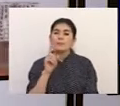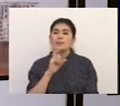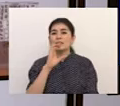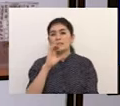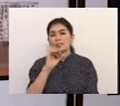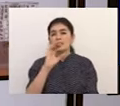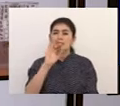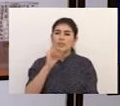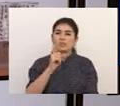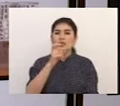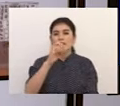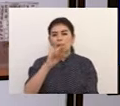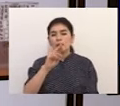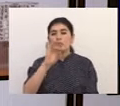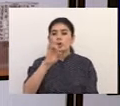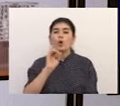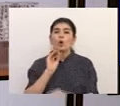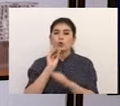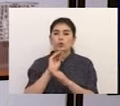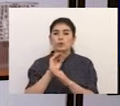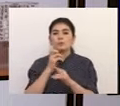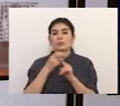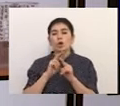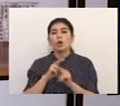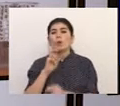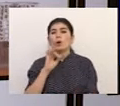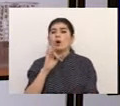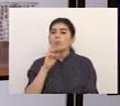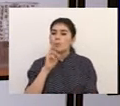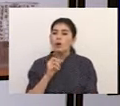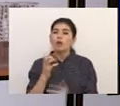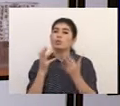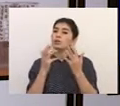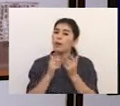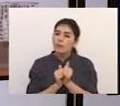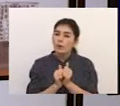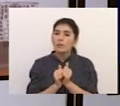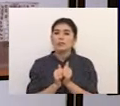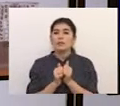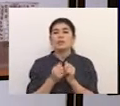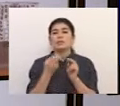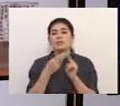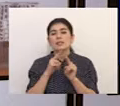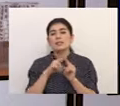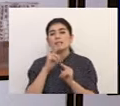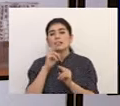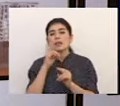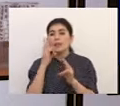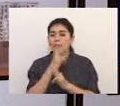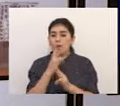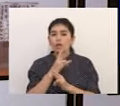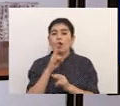san, siz, dir qo'shimchalari, shuningdek, bo'lmoq, hisoblanmoq, sanalmoq so'zlari,